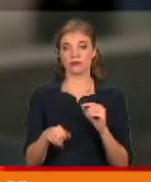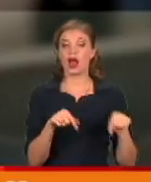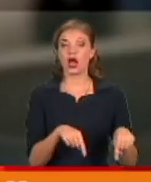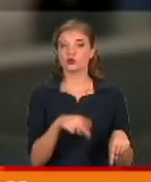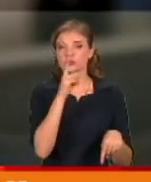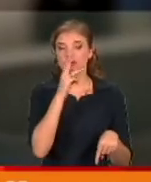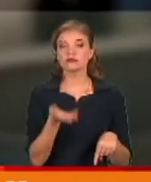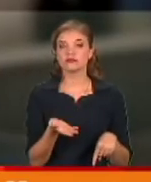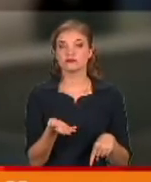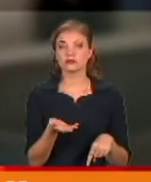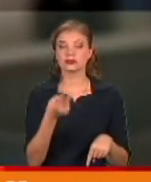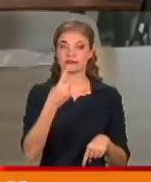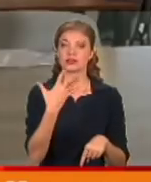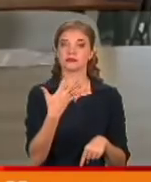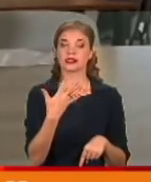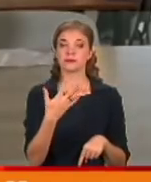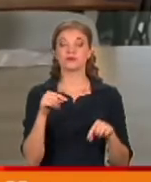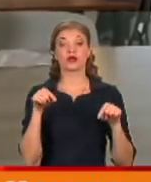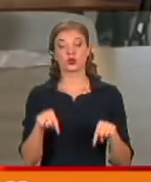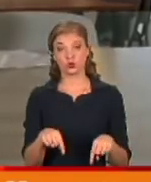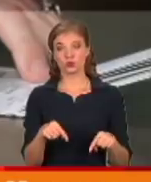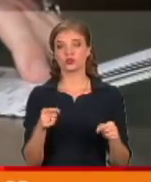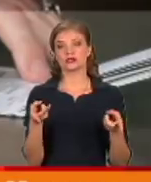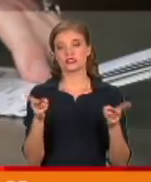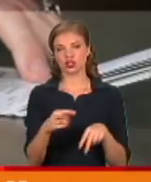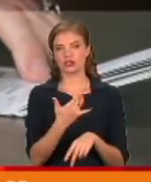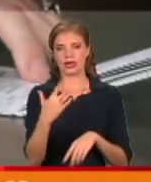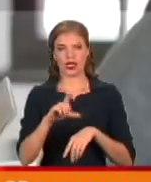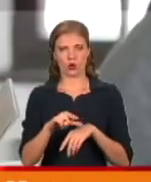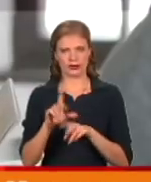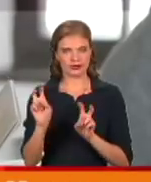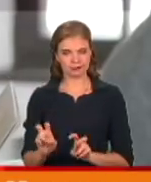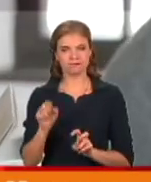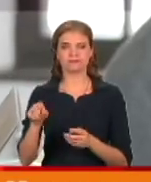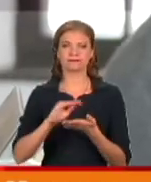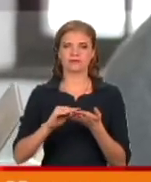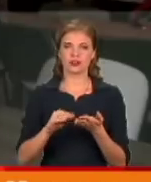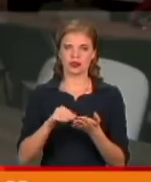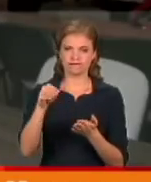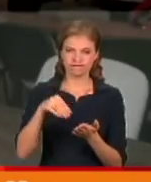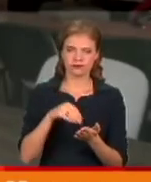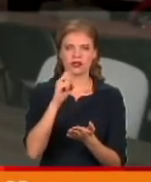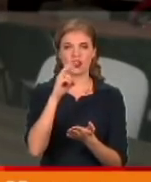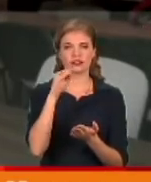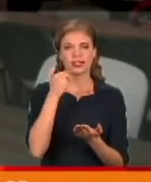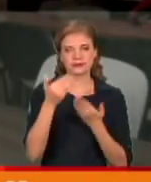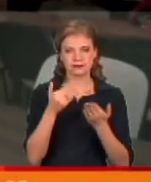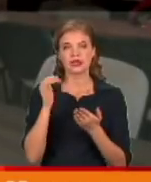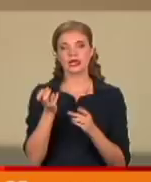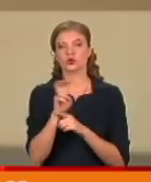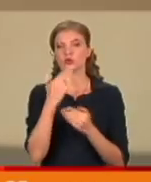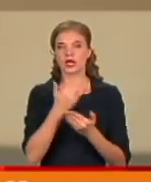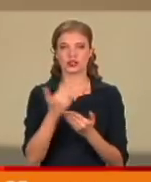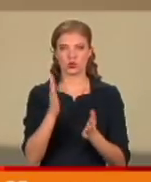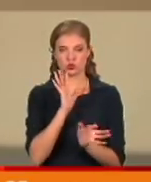на яку претендуєте? 25. Тут Сашко і Денис залишаються на кілька годин, заповнюють анкети і йдуть на заключну